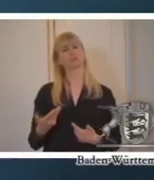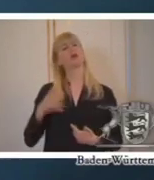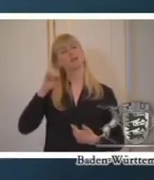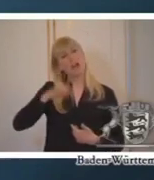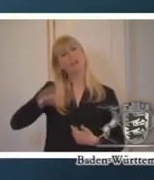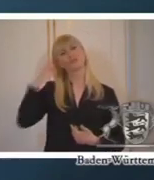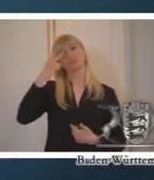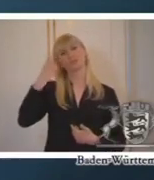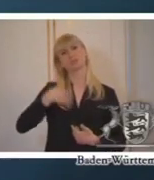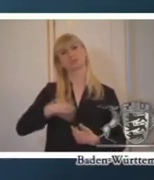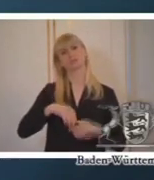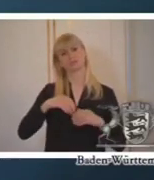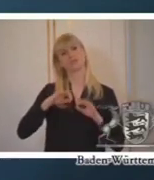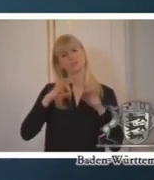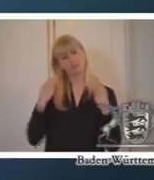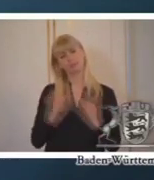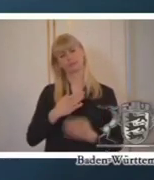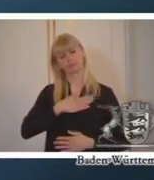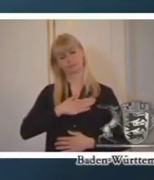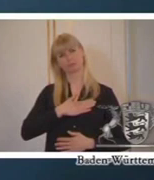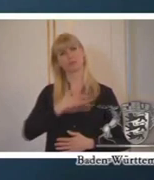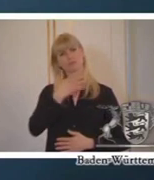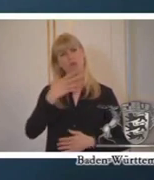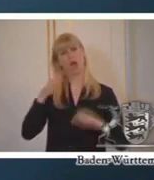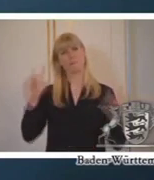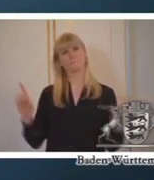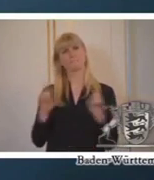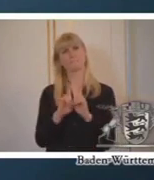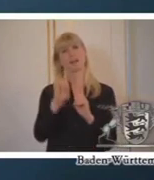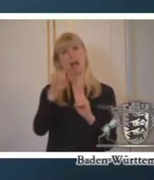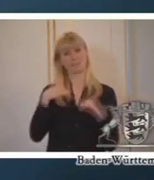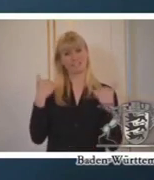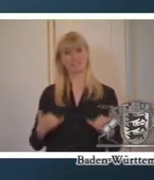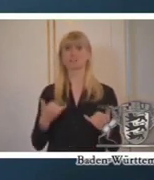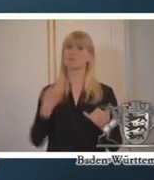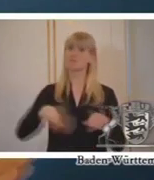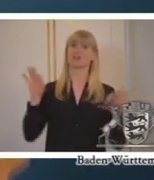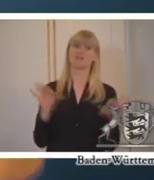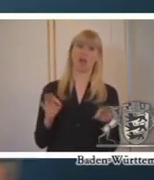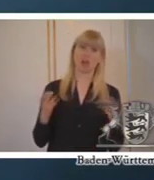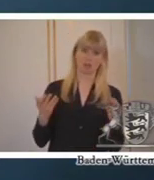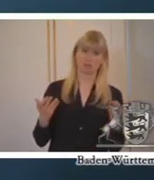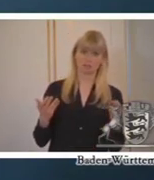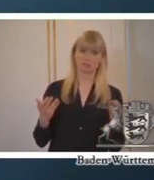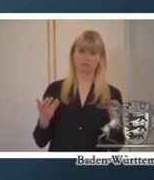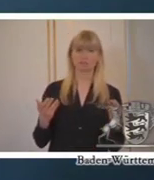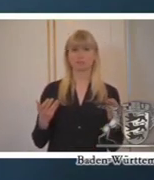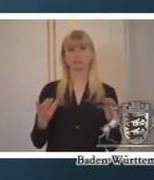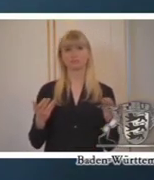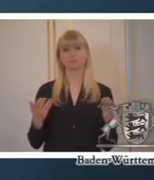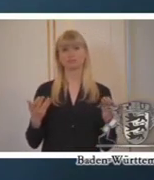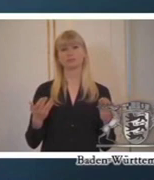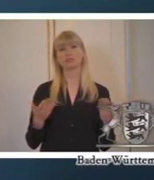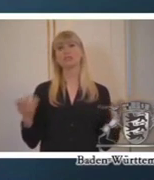nachvollziehbar, aber in der Sache natürlich wirklich brandgefährlich. Wie gefährlich es